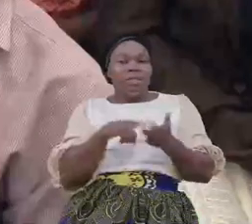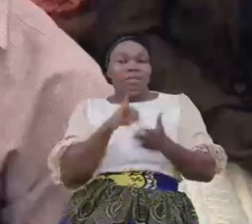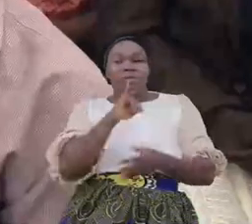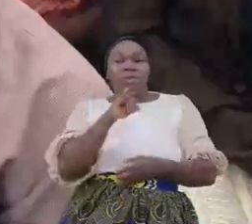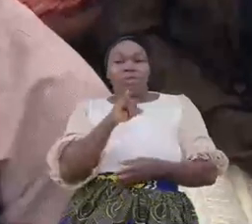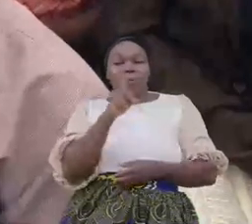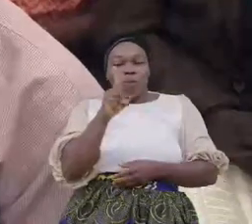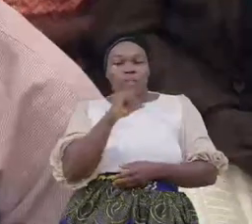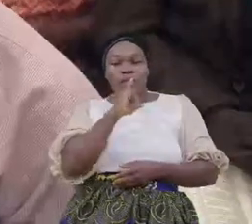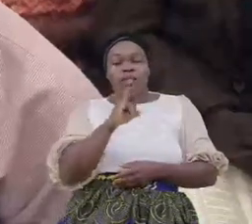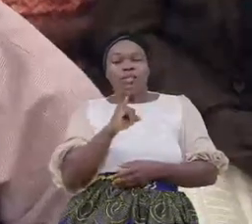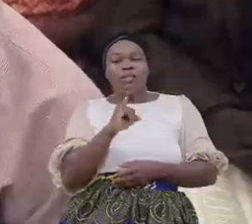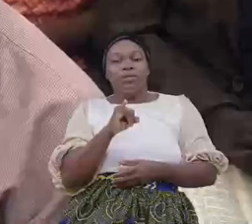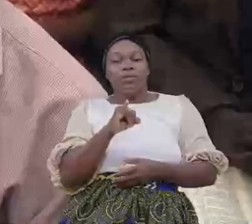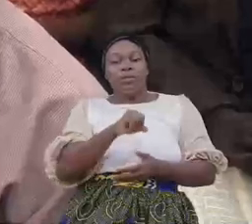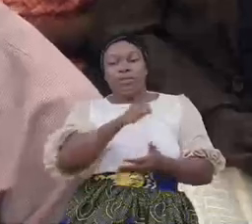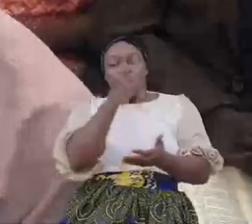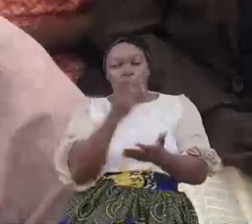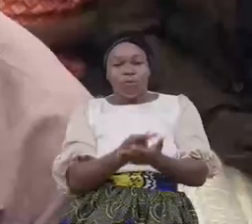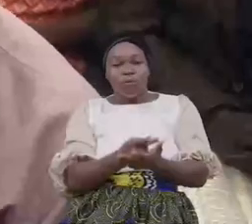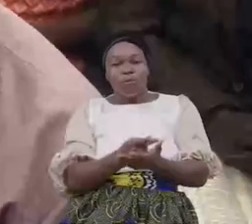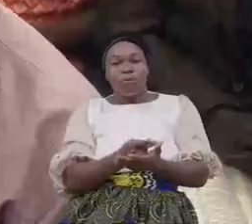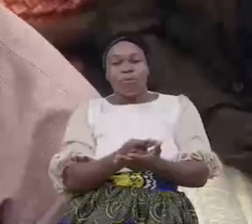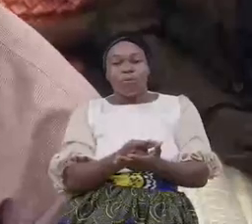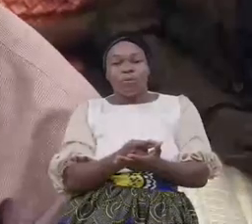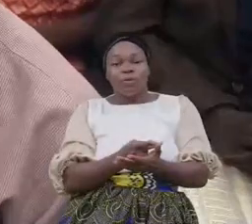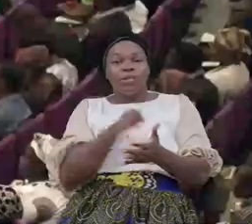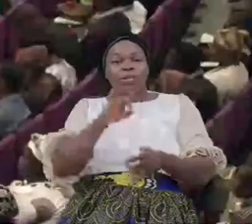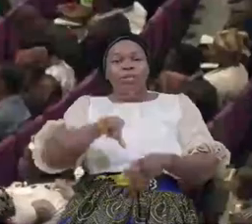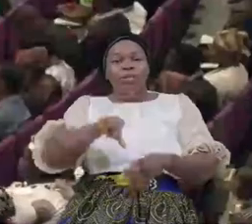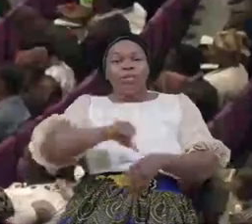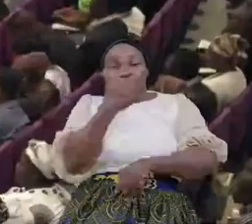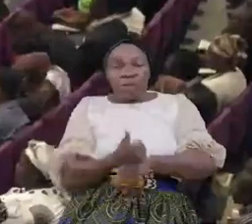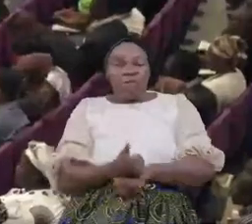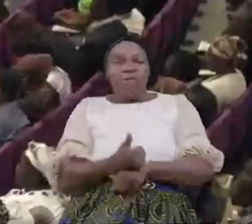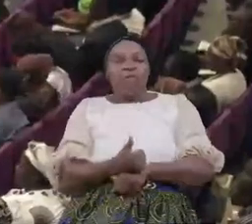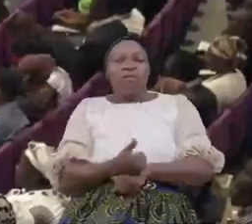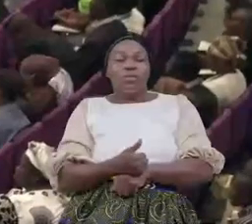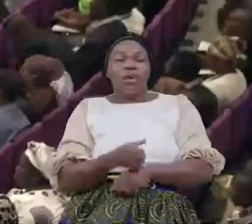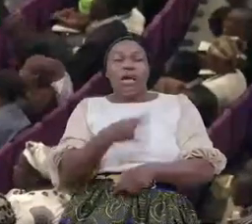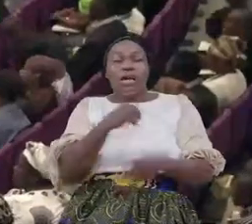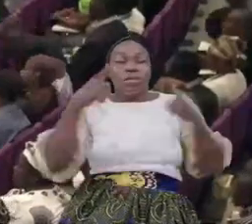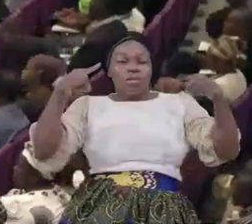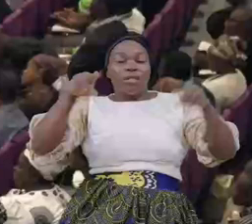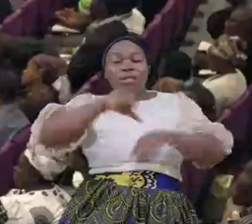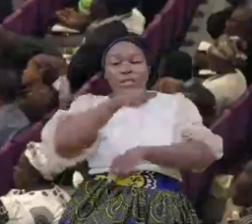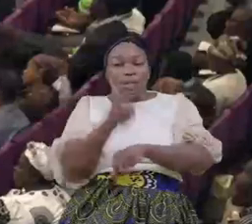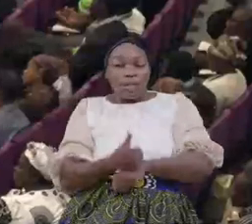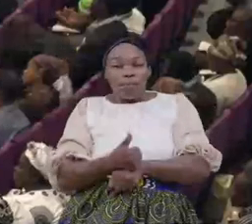réglé. La guérison est réglée. La délivrance est réglée. Le succès est